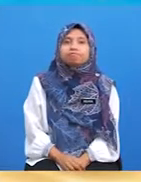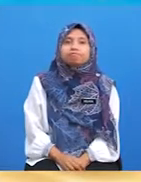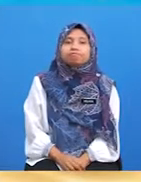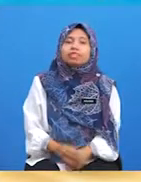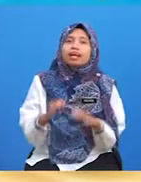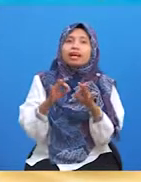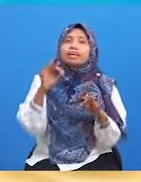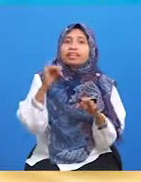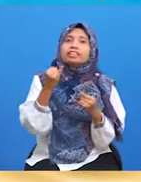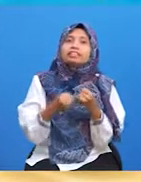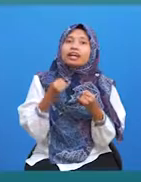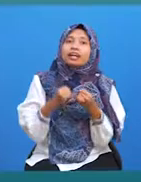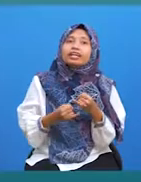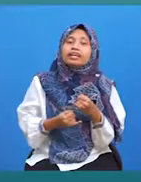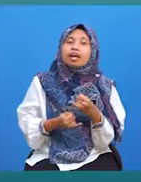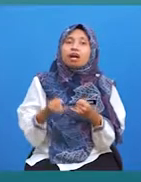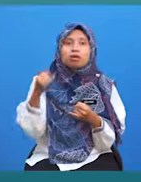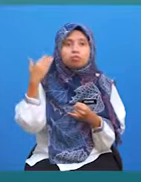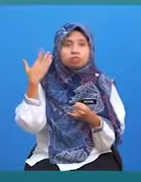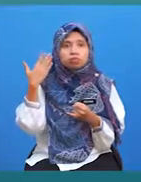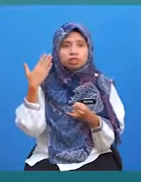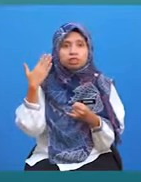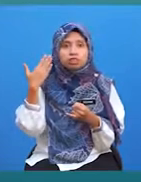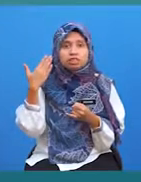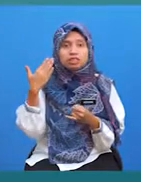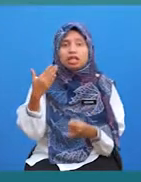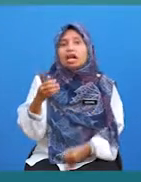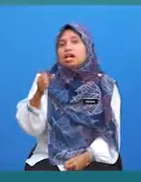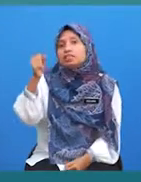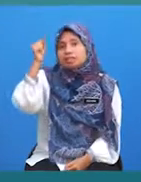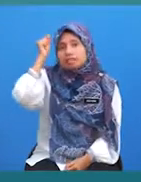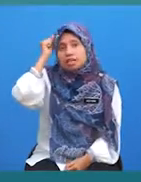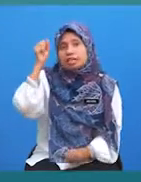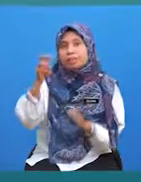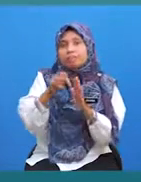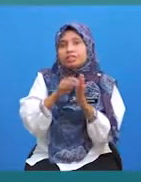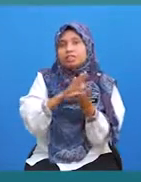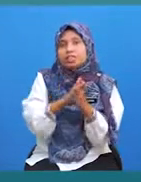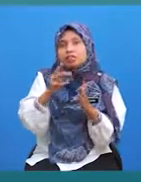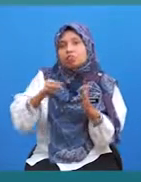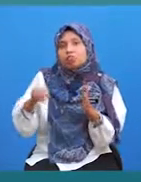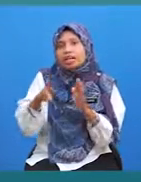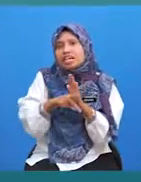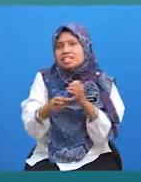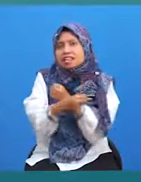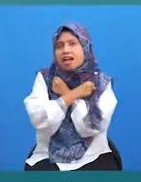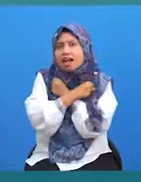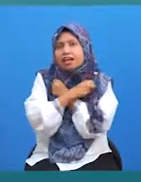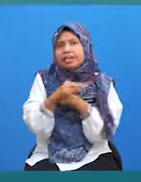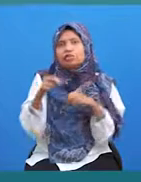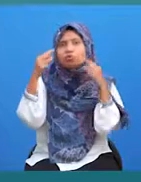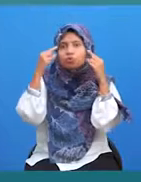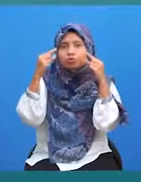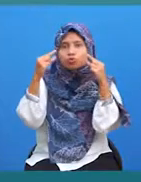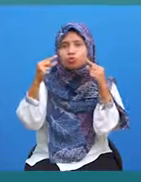Ayat yang terakhir berbunyi, Salim menjadi murid kesayangan guru-gurunya kerana